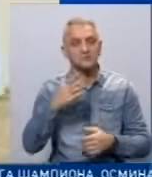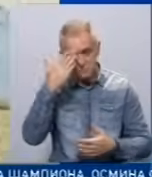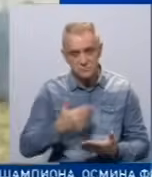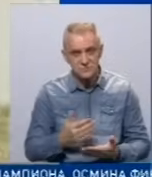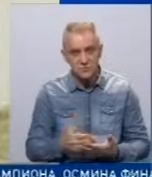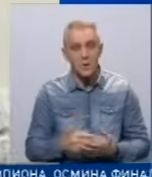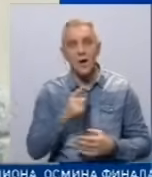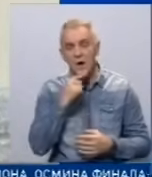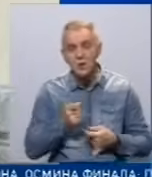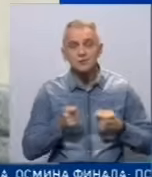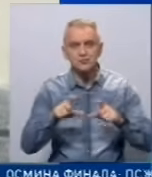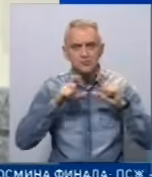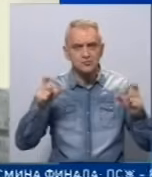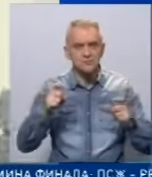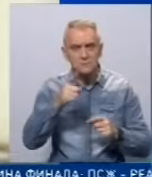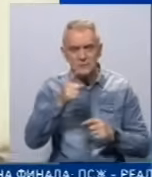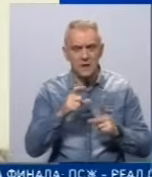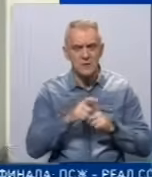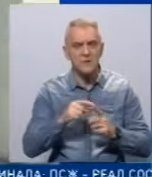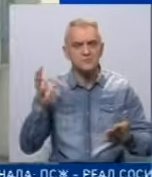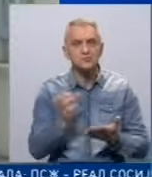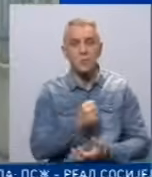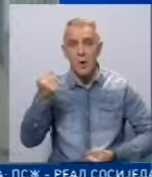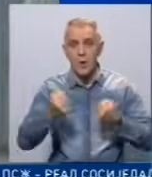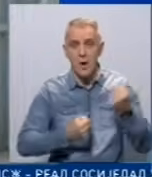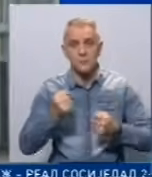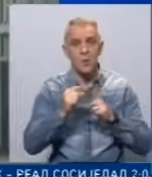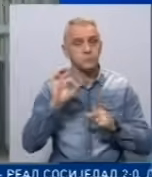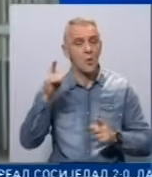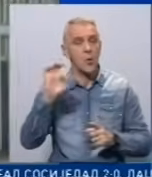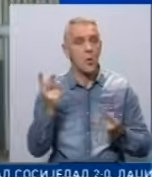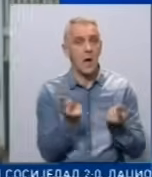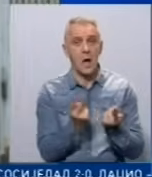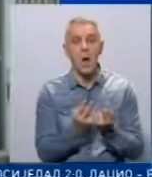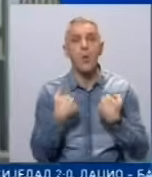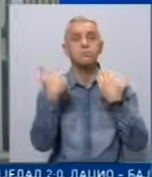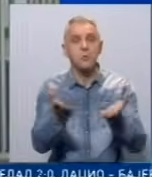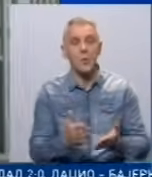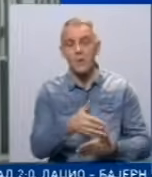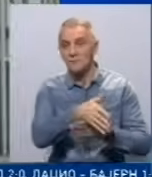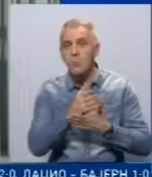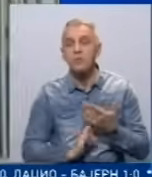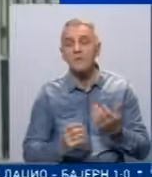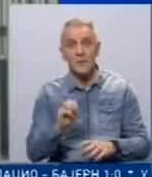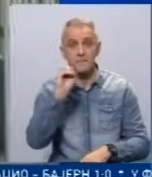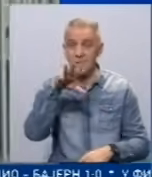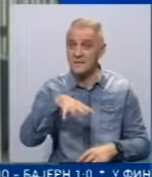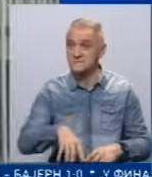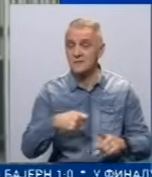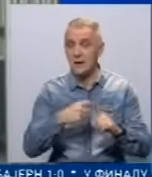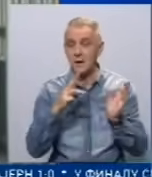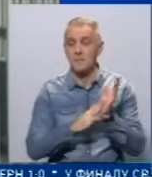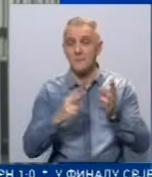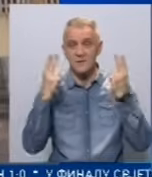Također je, navode iz tužilaštva, Debevec je od firme Kramar primio auto marke Polo kao poklon, polovan, vrijedan 15.000 maraka, kako bi